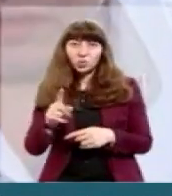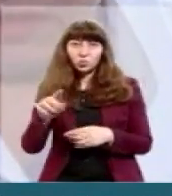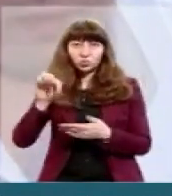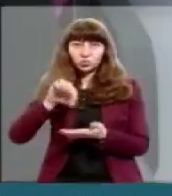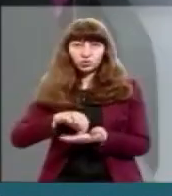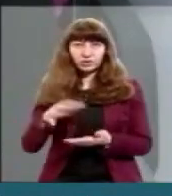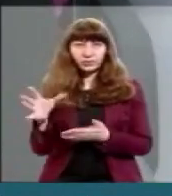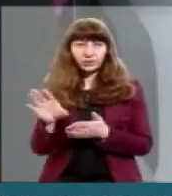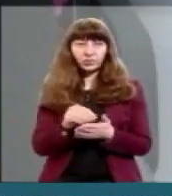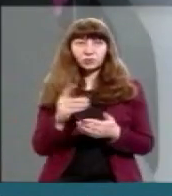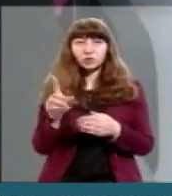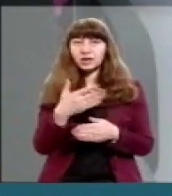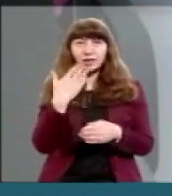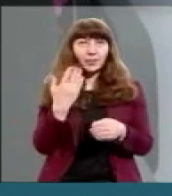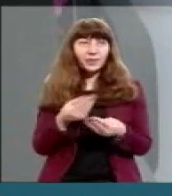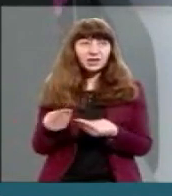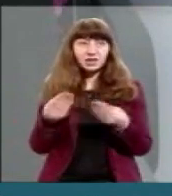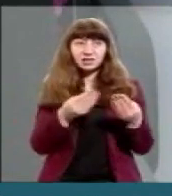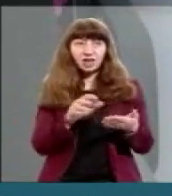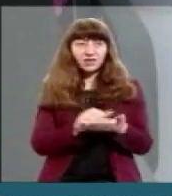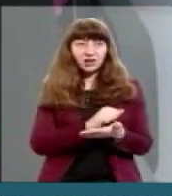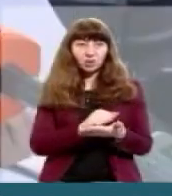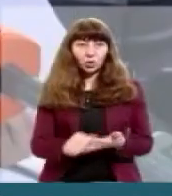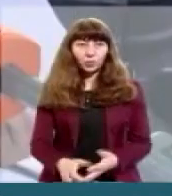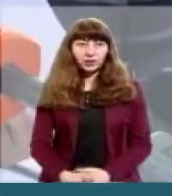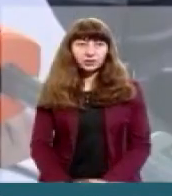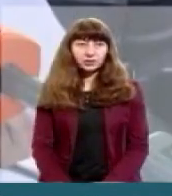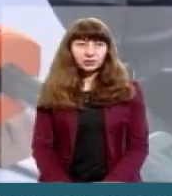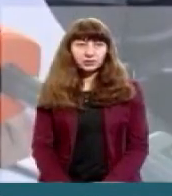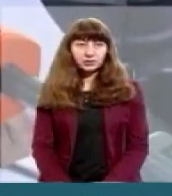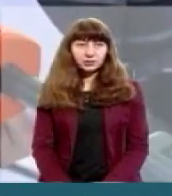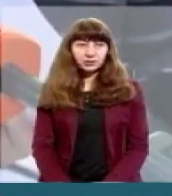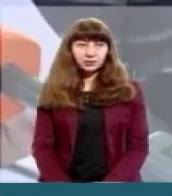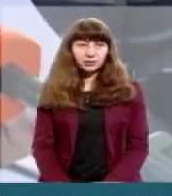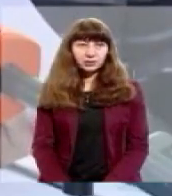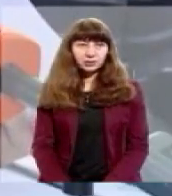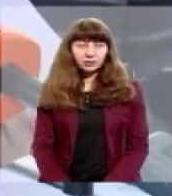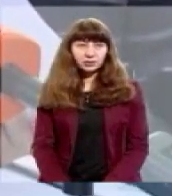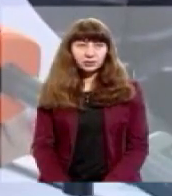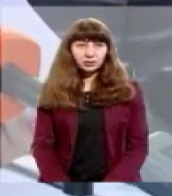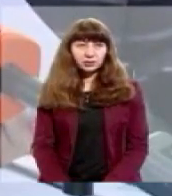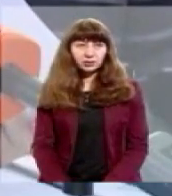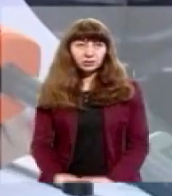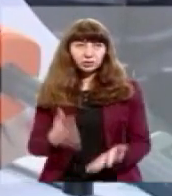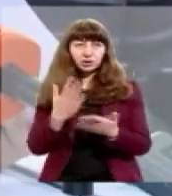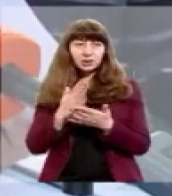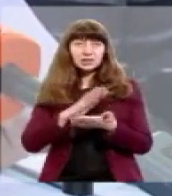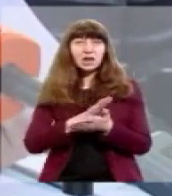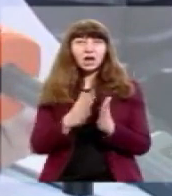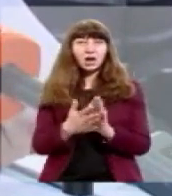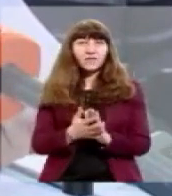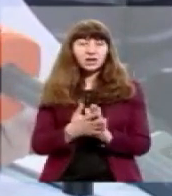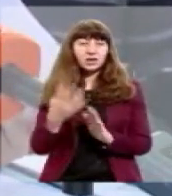сих пор не предоставили исполнительную документацию. Имея между нами с ними договорные обязательства,